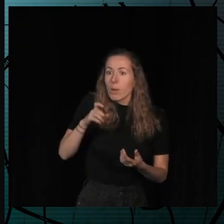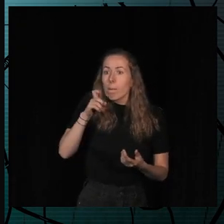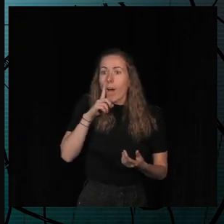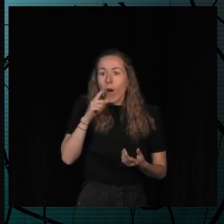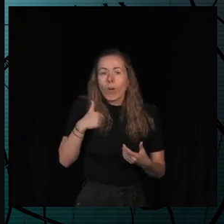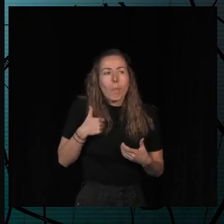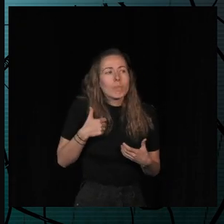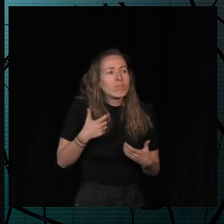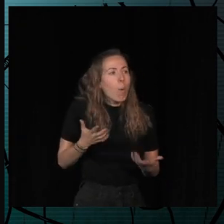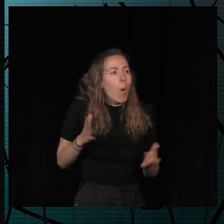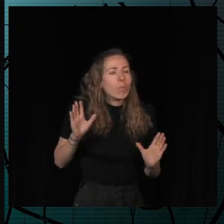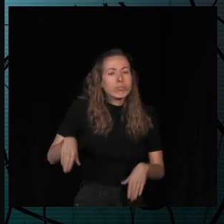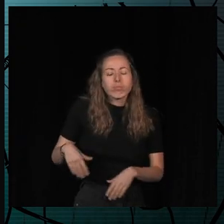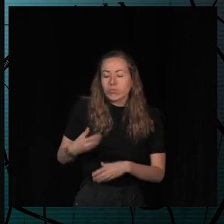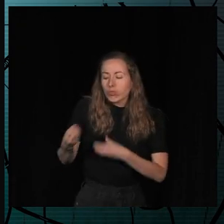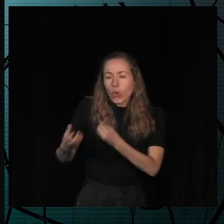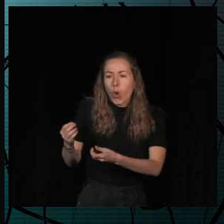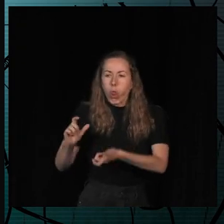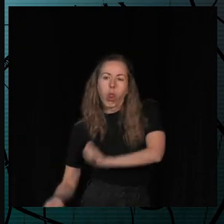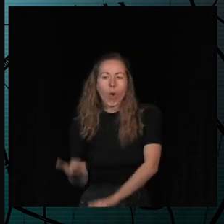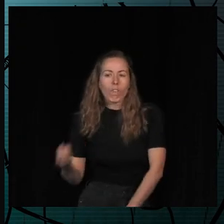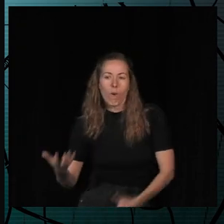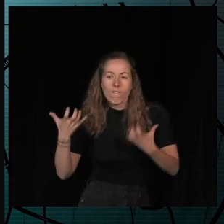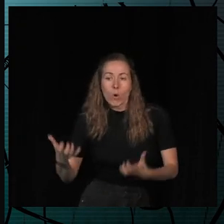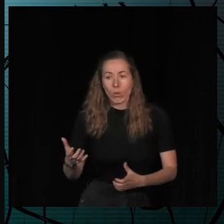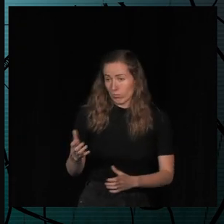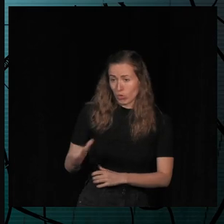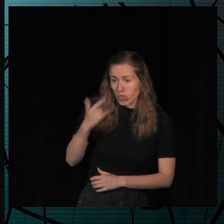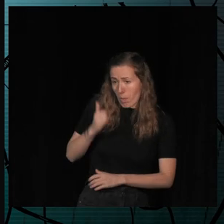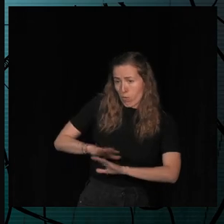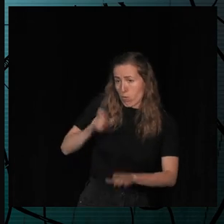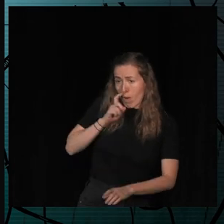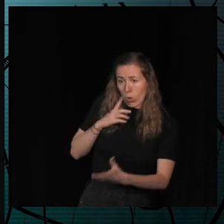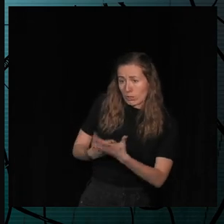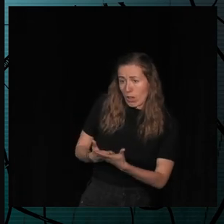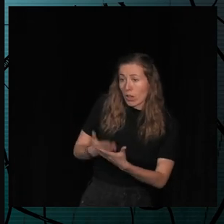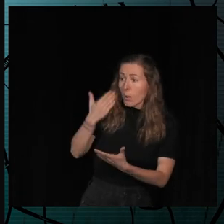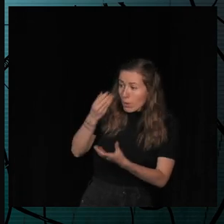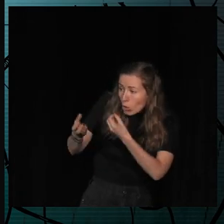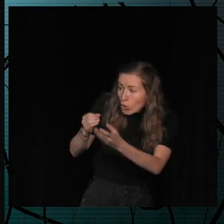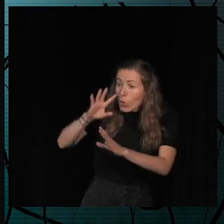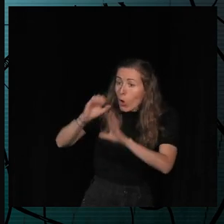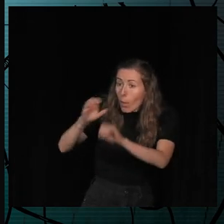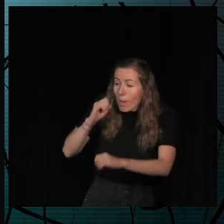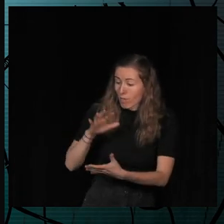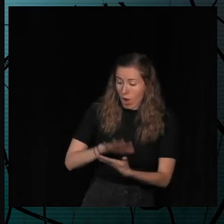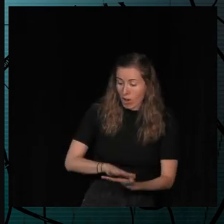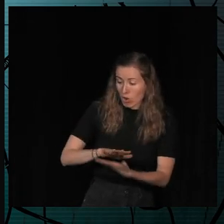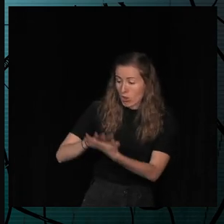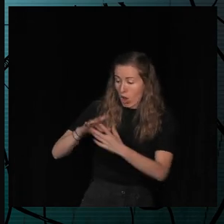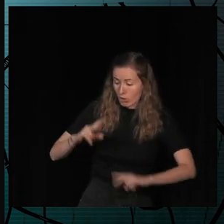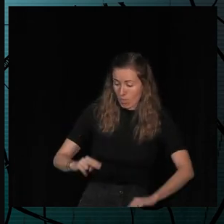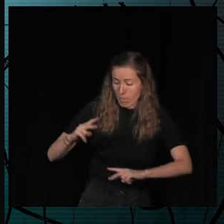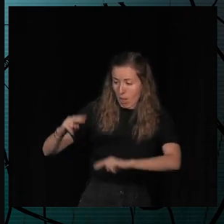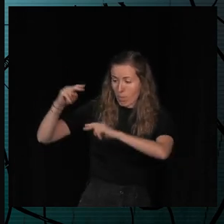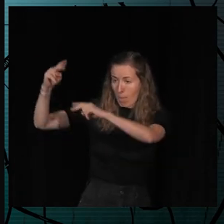d'être un mauvais parent et de détruire son enfant donc si on leur redonne les repères qui sont essentiels des âges auxquels on doit